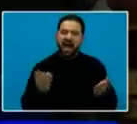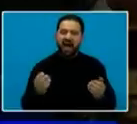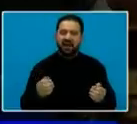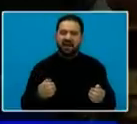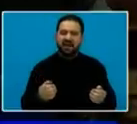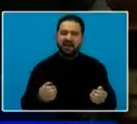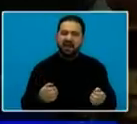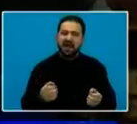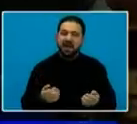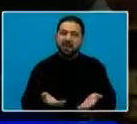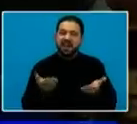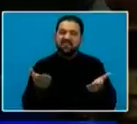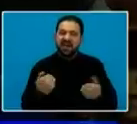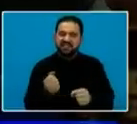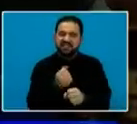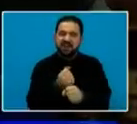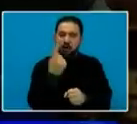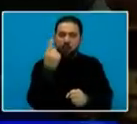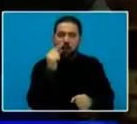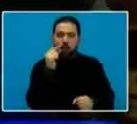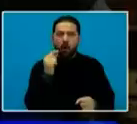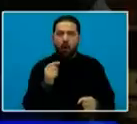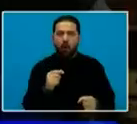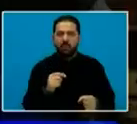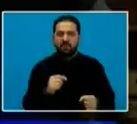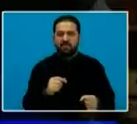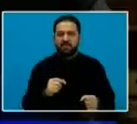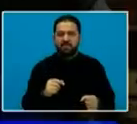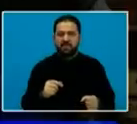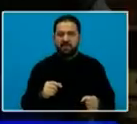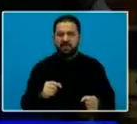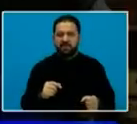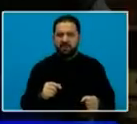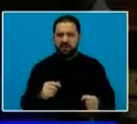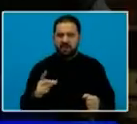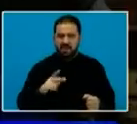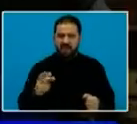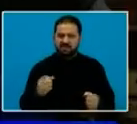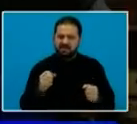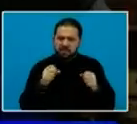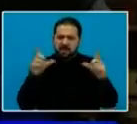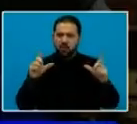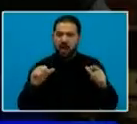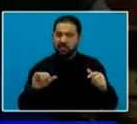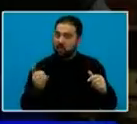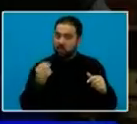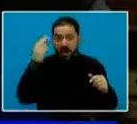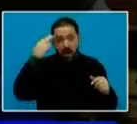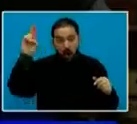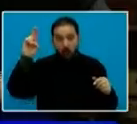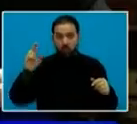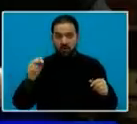eu știu, lipsit de patriotism, după cum nici eroul nu este neapărat lipsit de un dram de